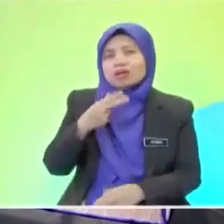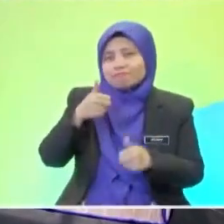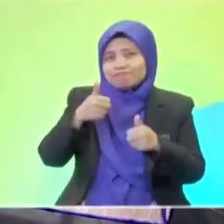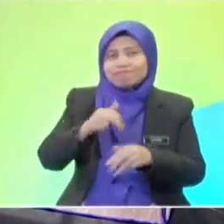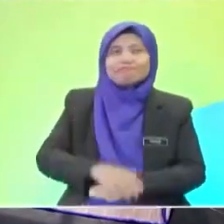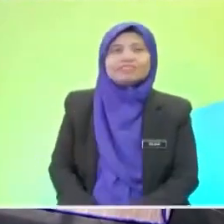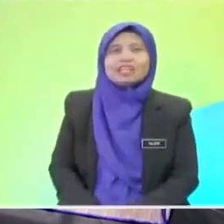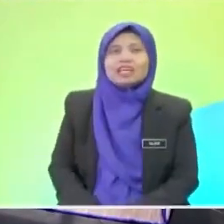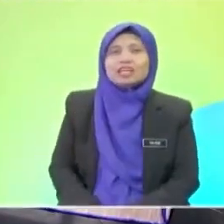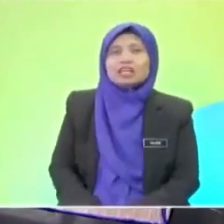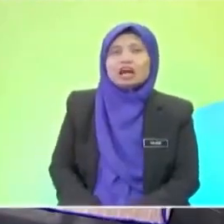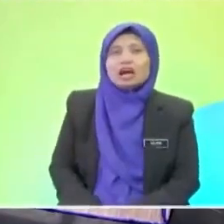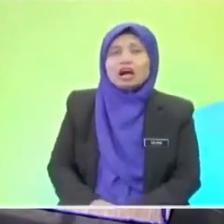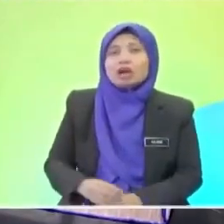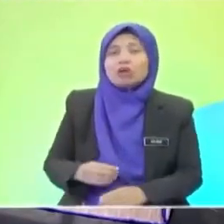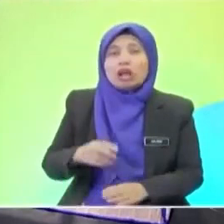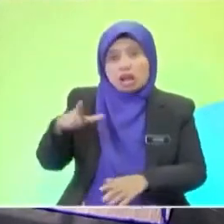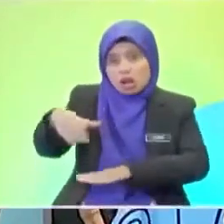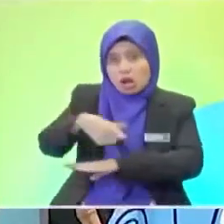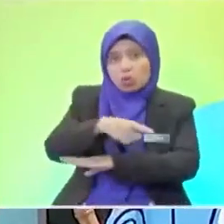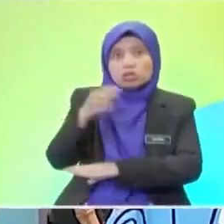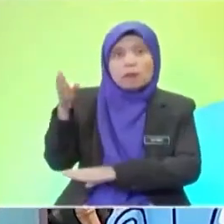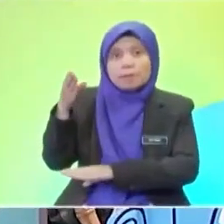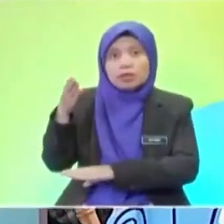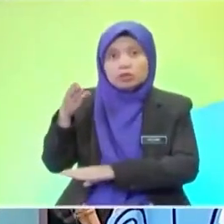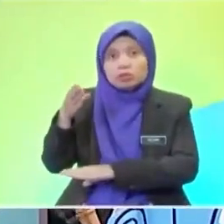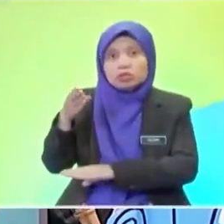itulah dia audio Laut Biru